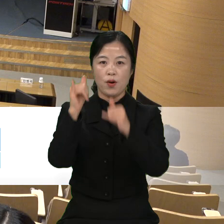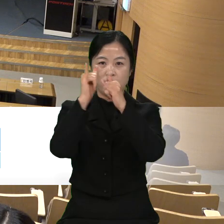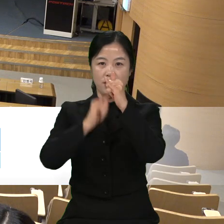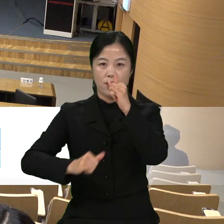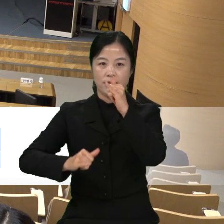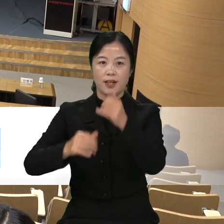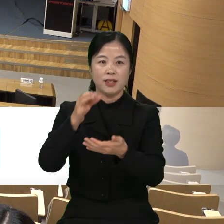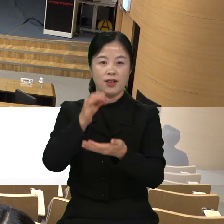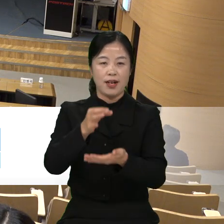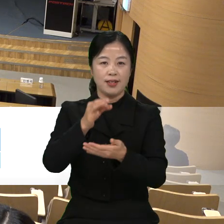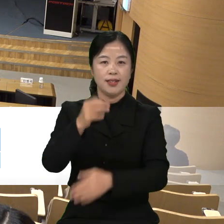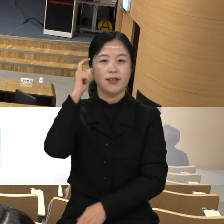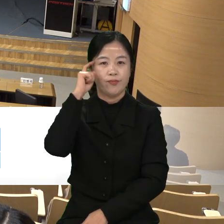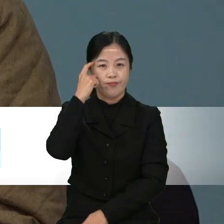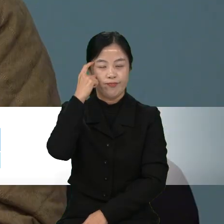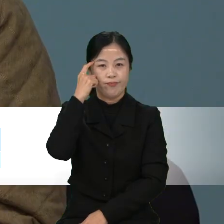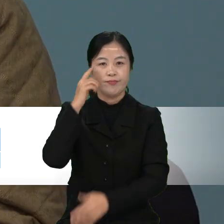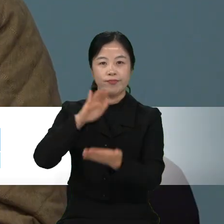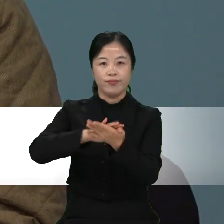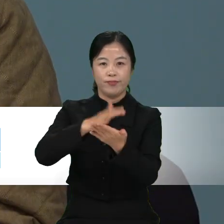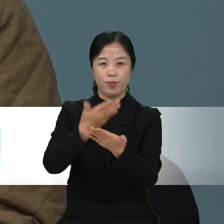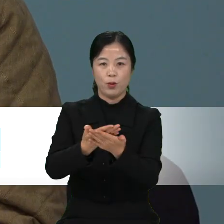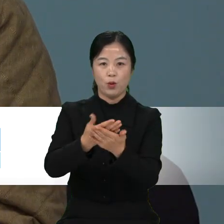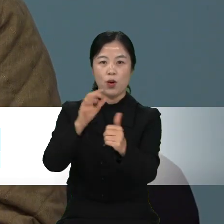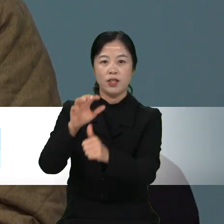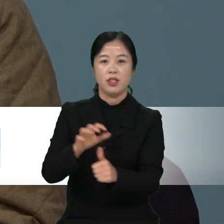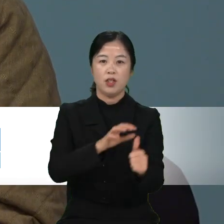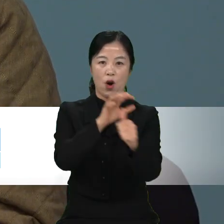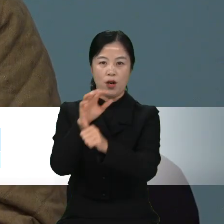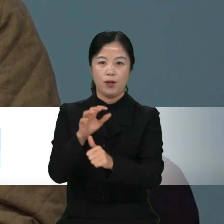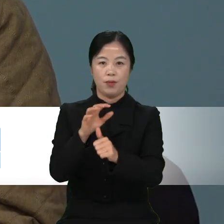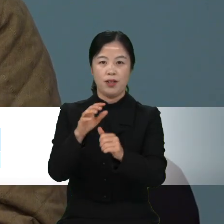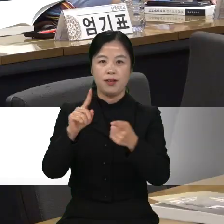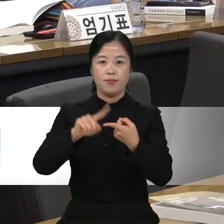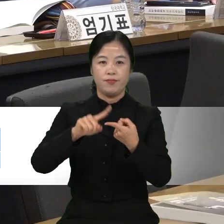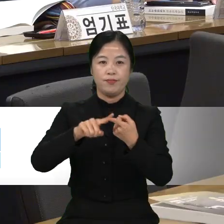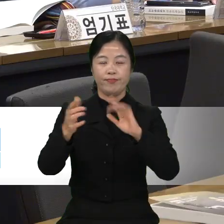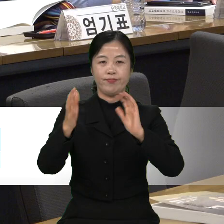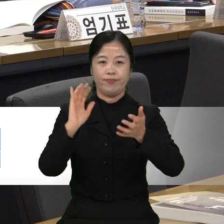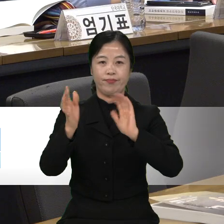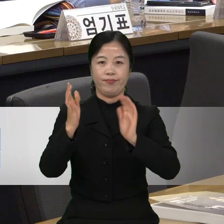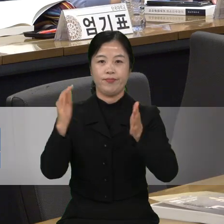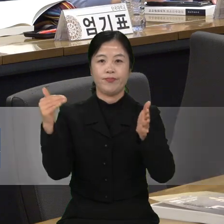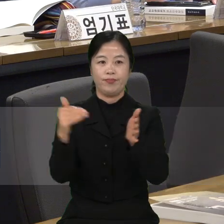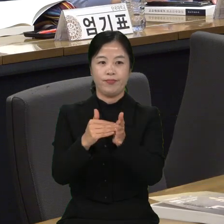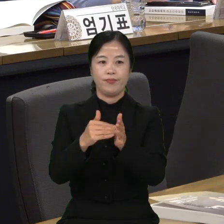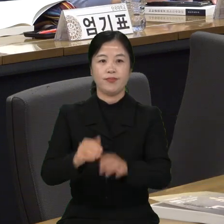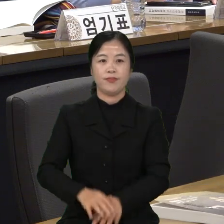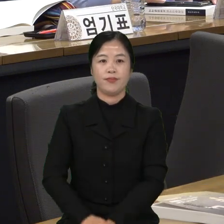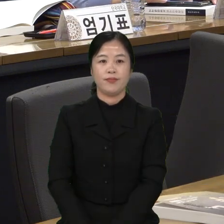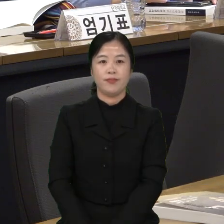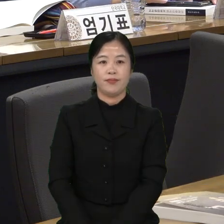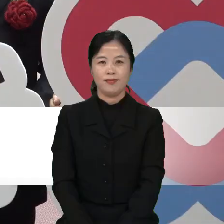사찰로서의 역사적 가치를 되기고 보존 정비 방향을 논의하기 위해